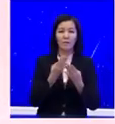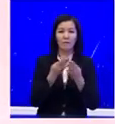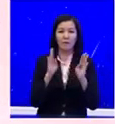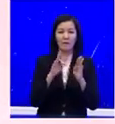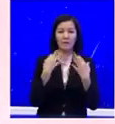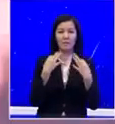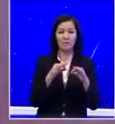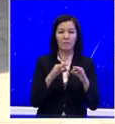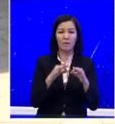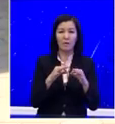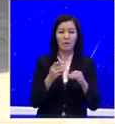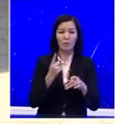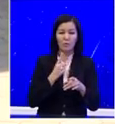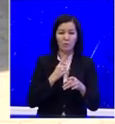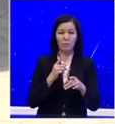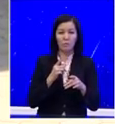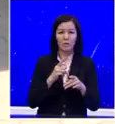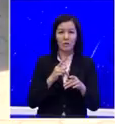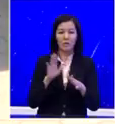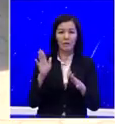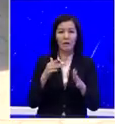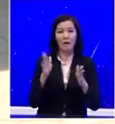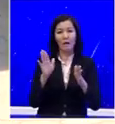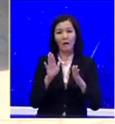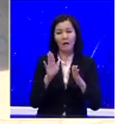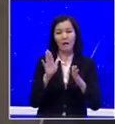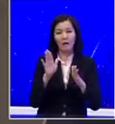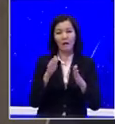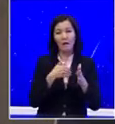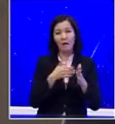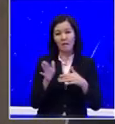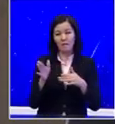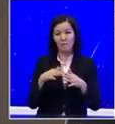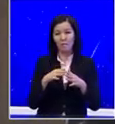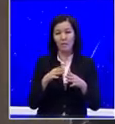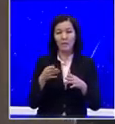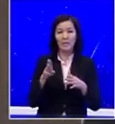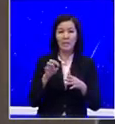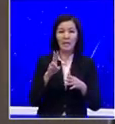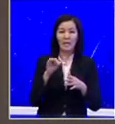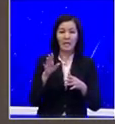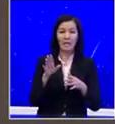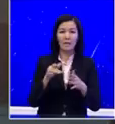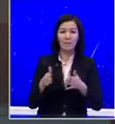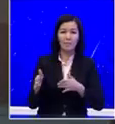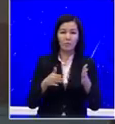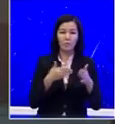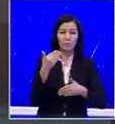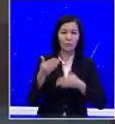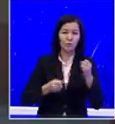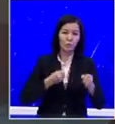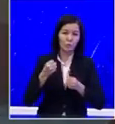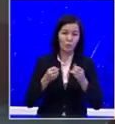сәтті асыға күтіп жүр. Төтенше жағдай алынып тасталысымен текелі бағытына қарай 15-20 шақырым жүгіруді көздеп отыр. Айта кетейік,